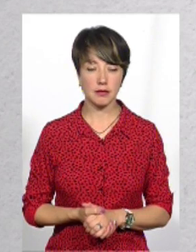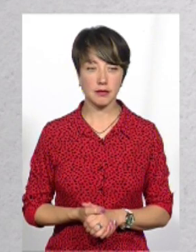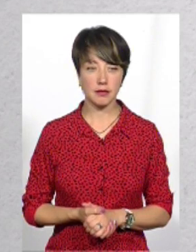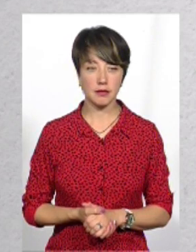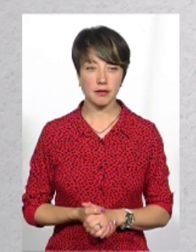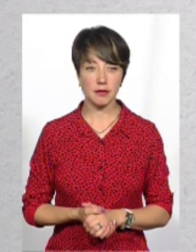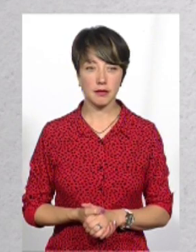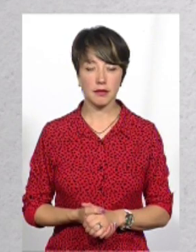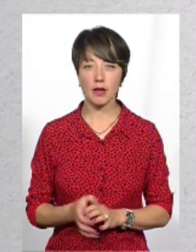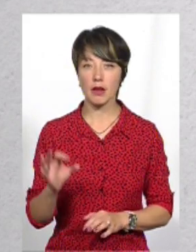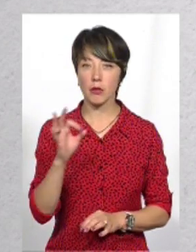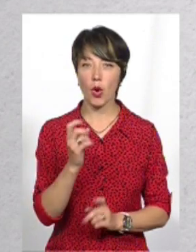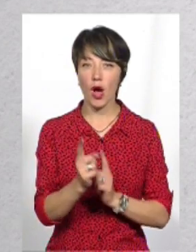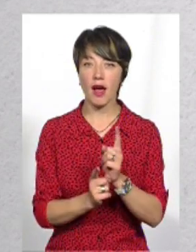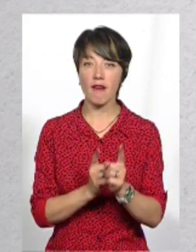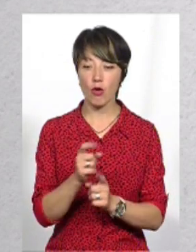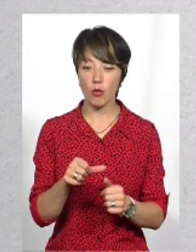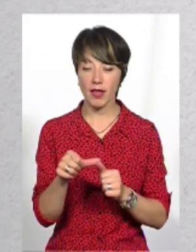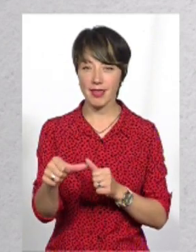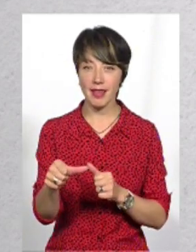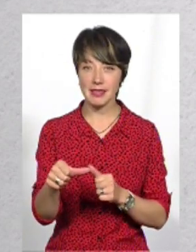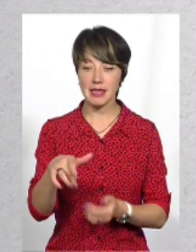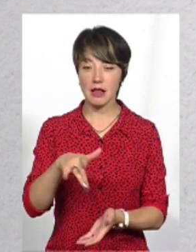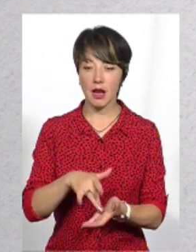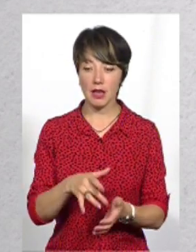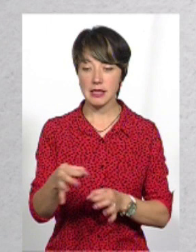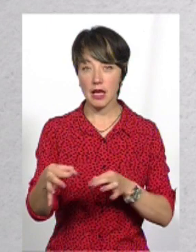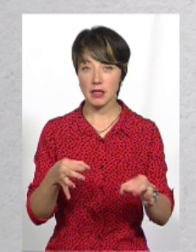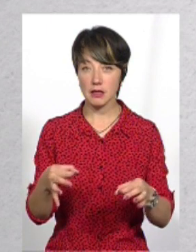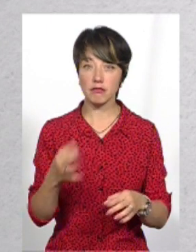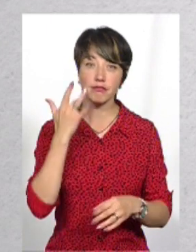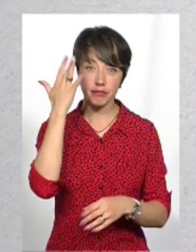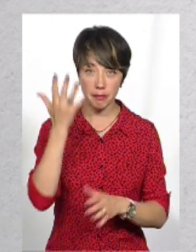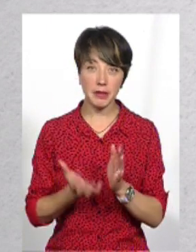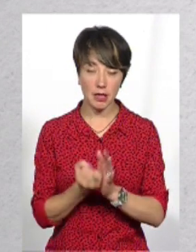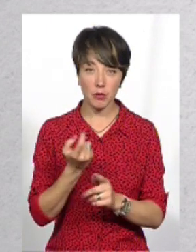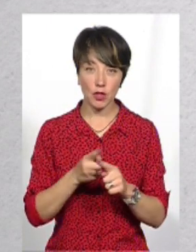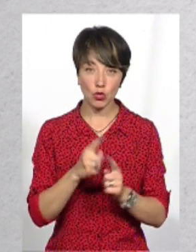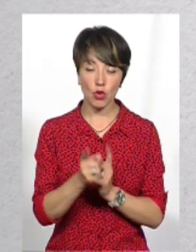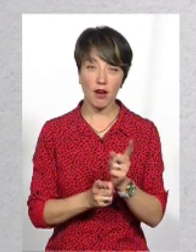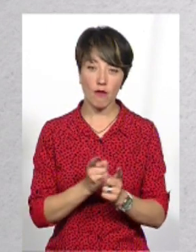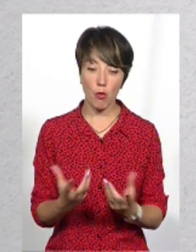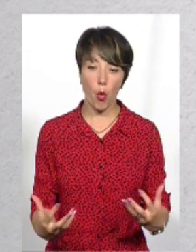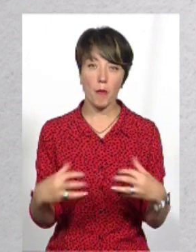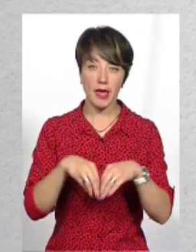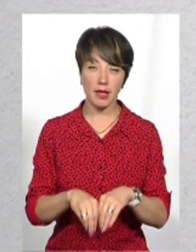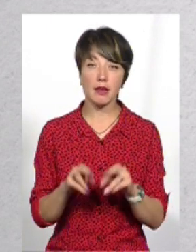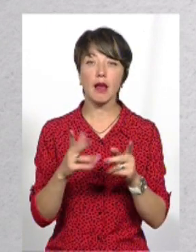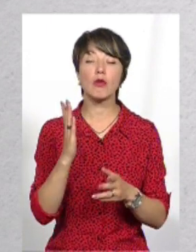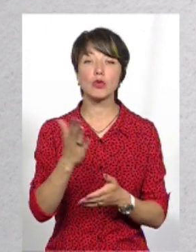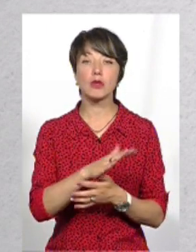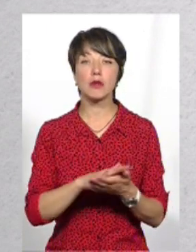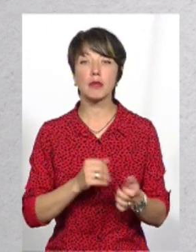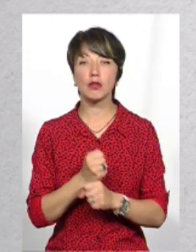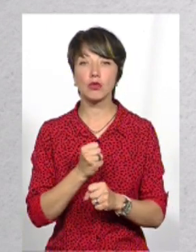Щодо реформи децентралізації, чи вони намірені підтримувати реформу децентралізації об'єднання, і як вони будуть